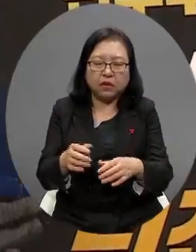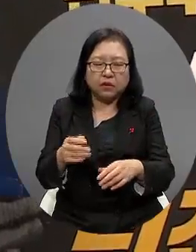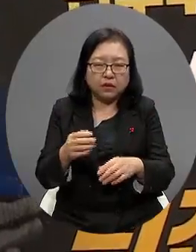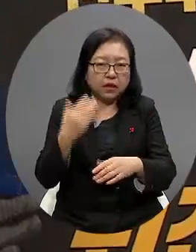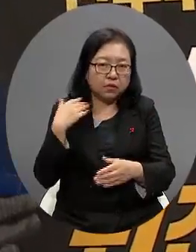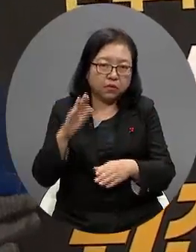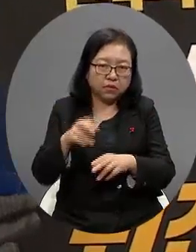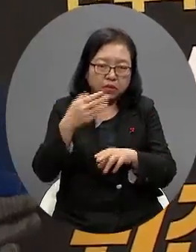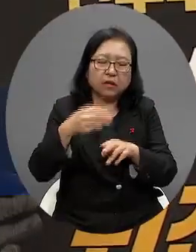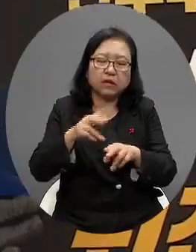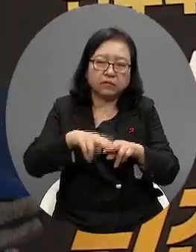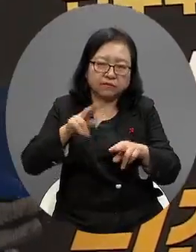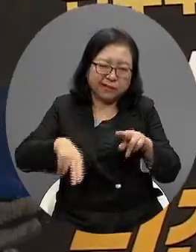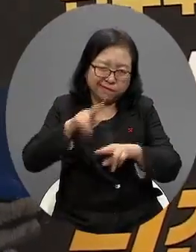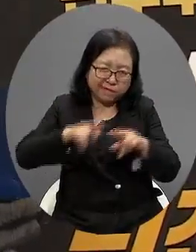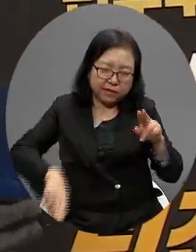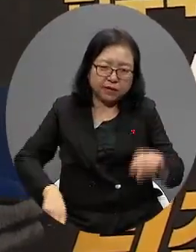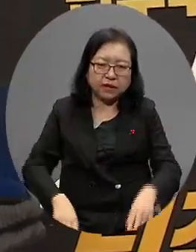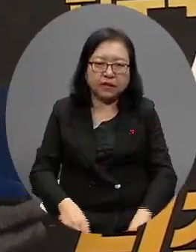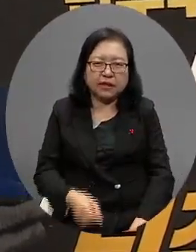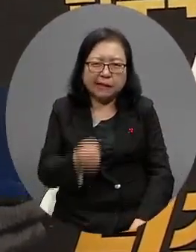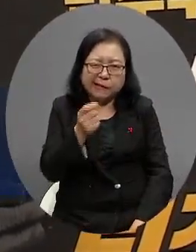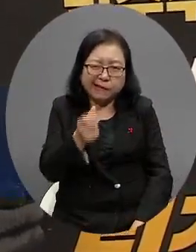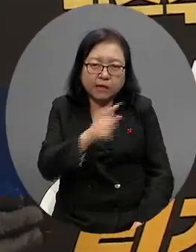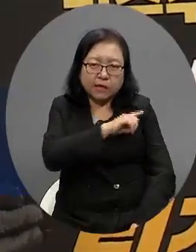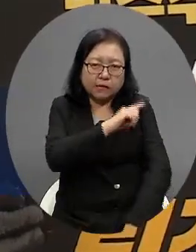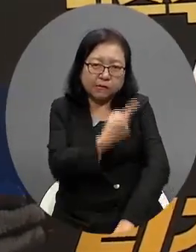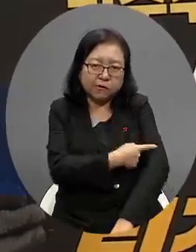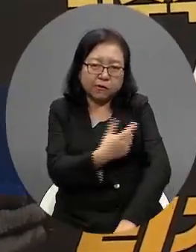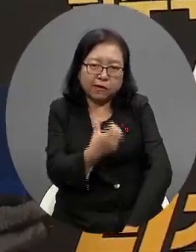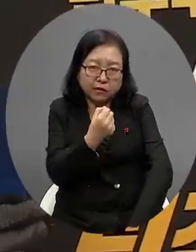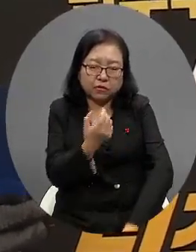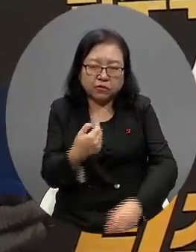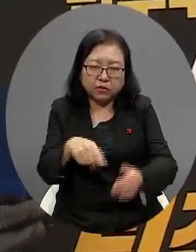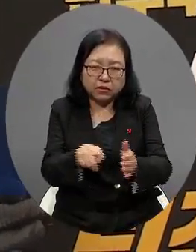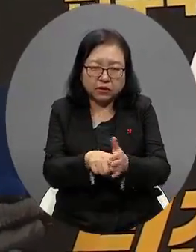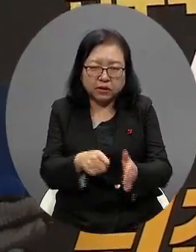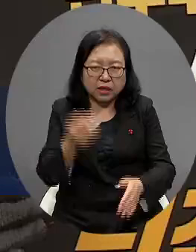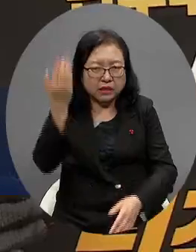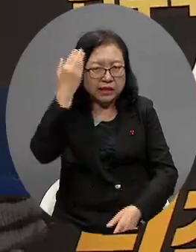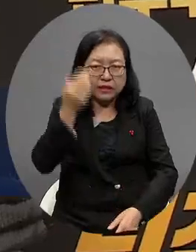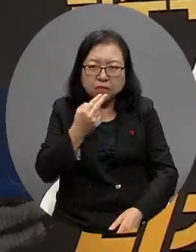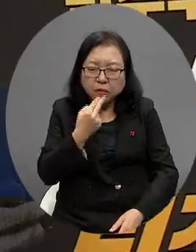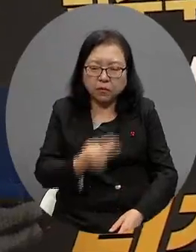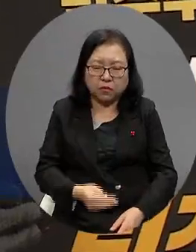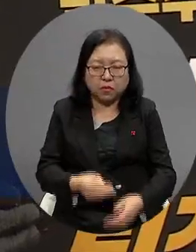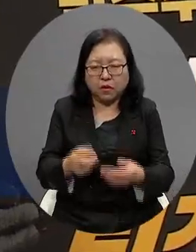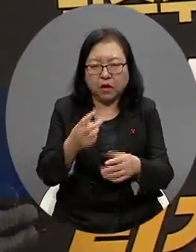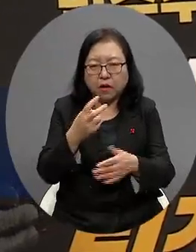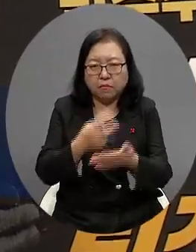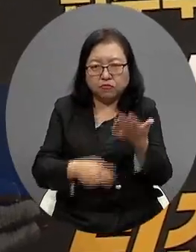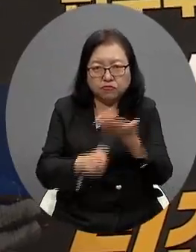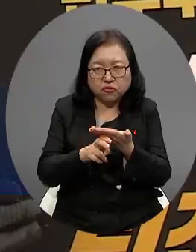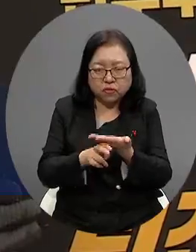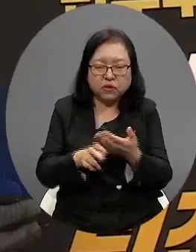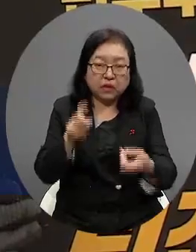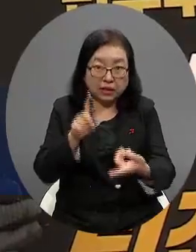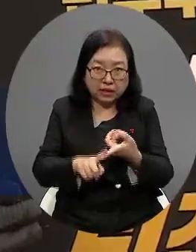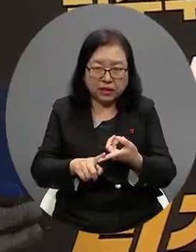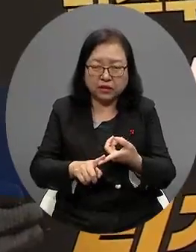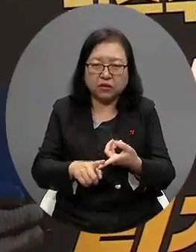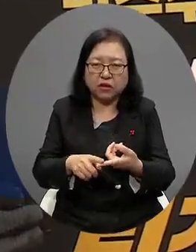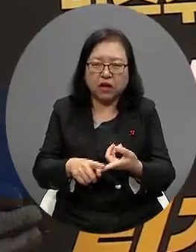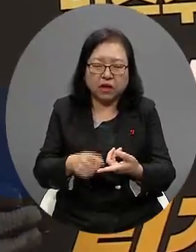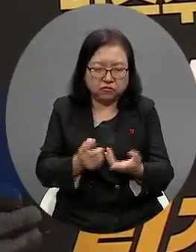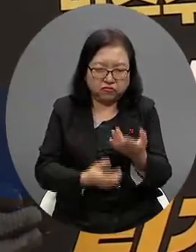권력을 지켜내고자 비상계엄이라는 비상식적이고 반헌법적인 친일 쿠데타를 자행한 윤석열은